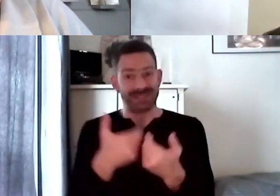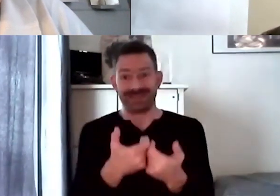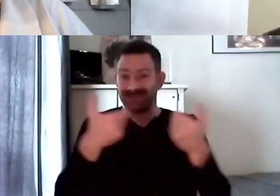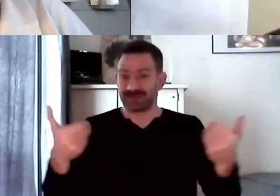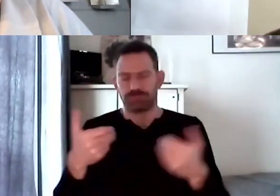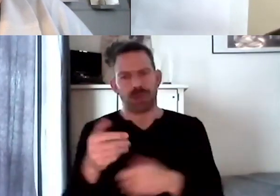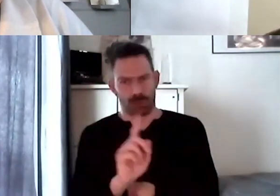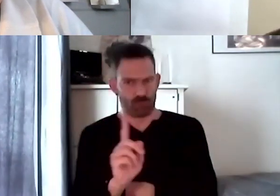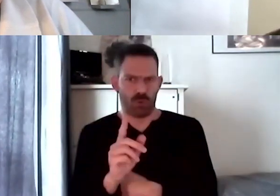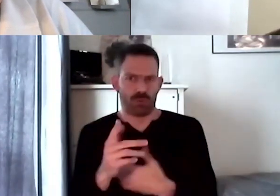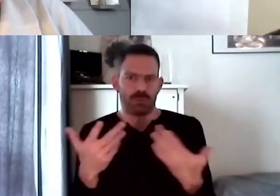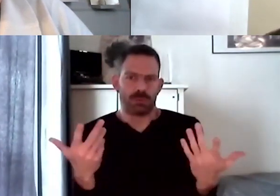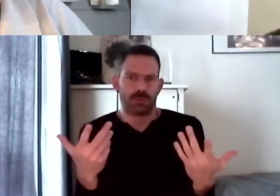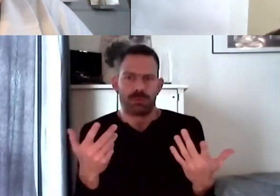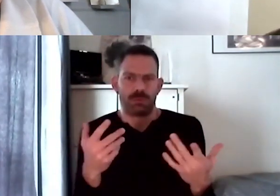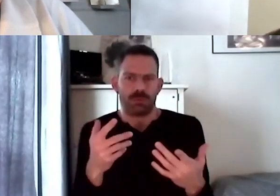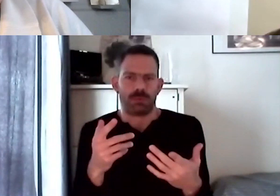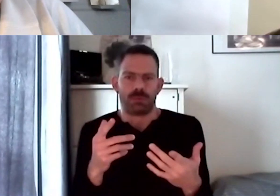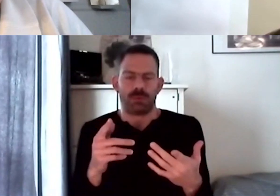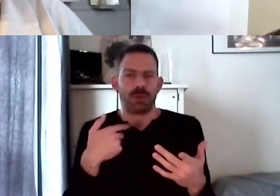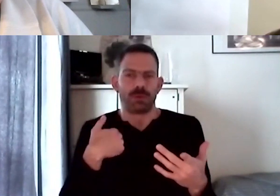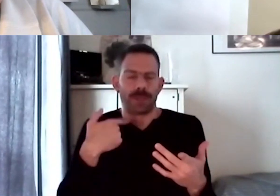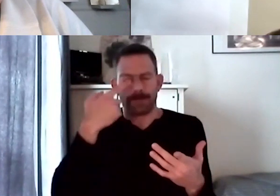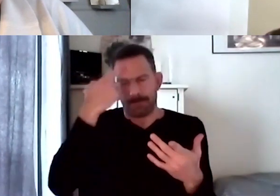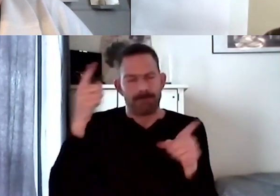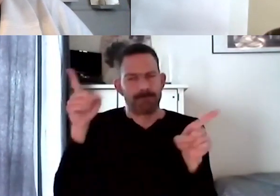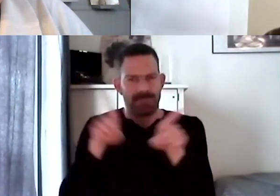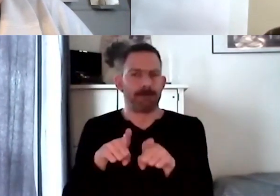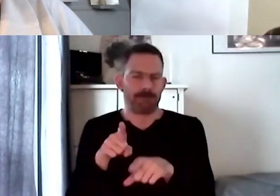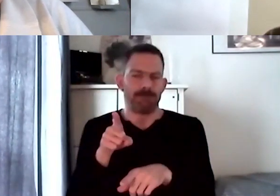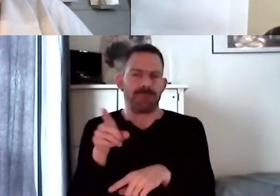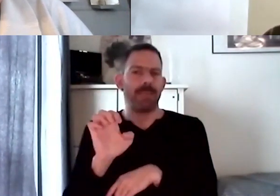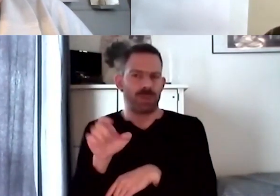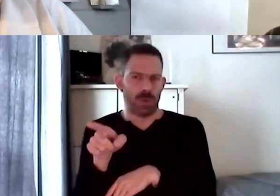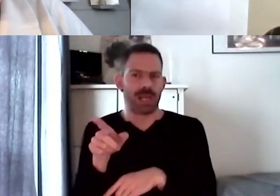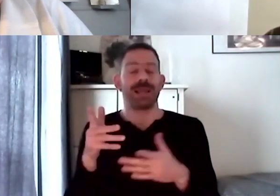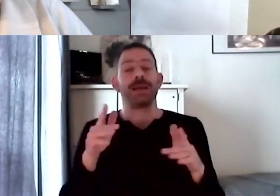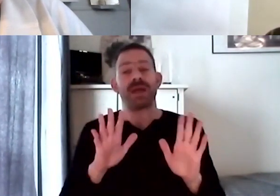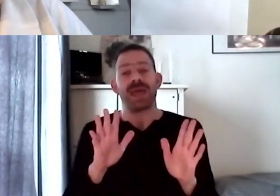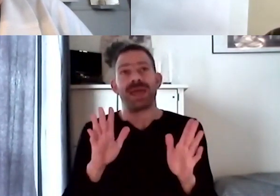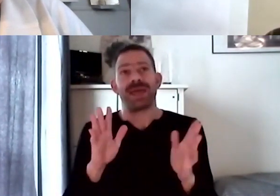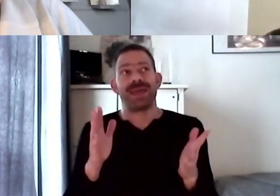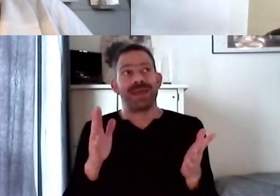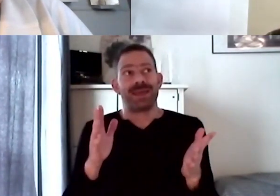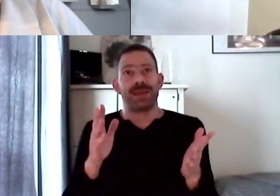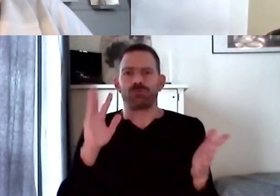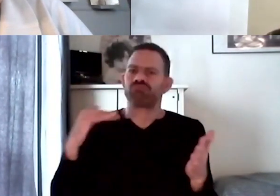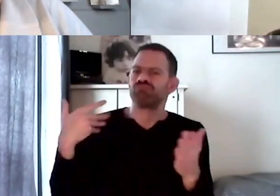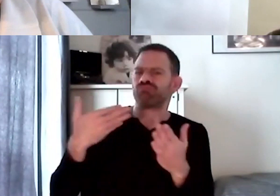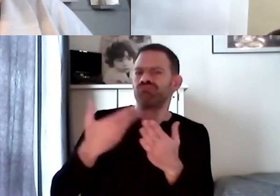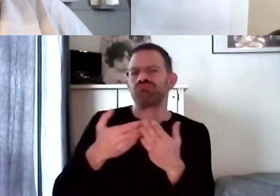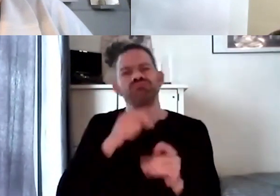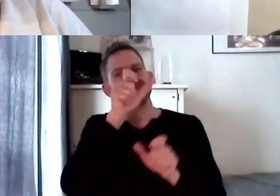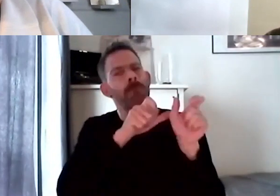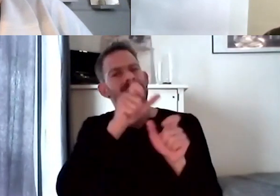évidemment, n'est pas là. Hein. Je suis d'accord avec vous, Emmanuel. Mais on pense, depuis qu'on suit des personnes en situation de